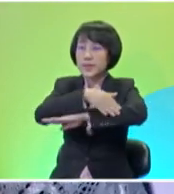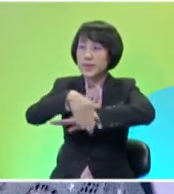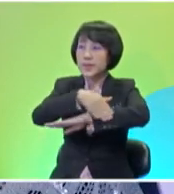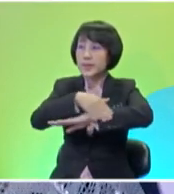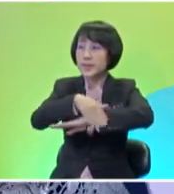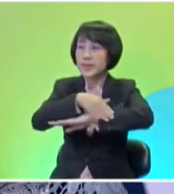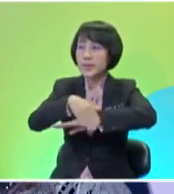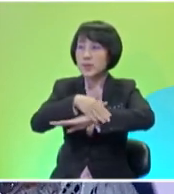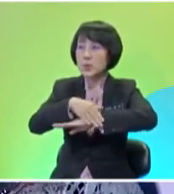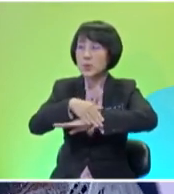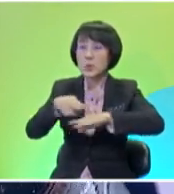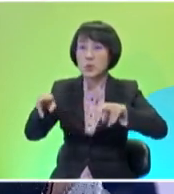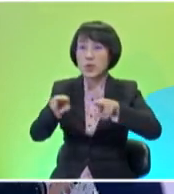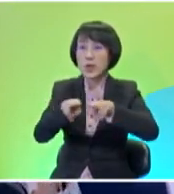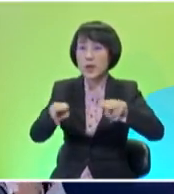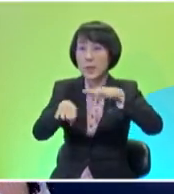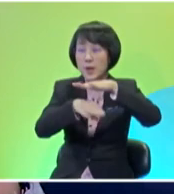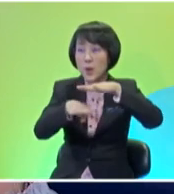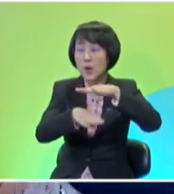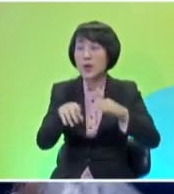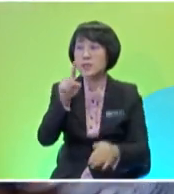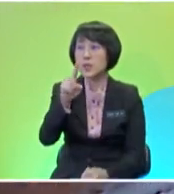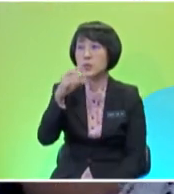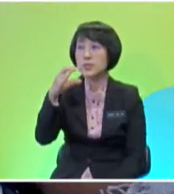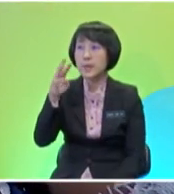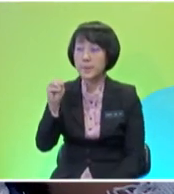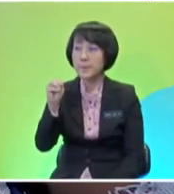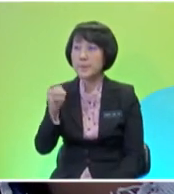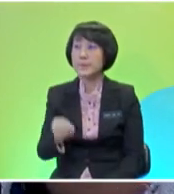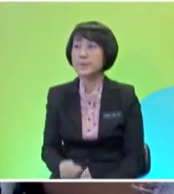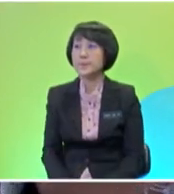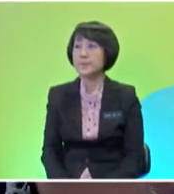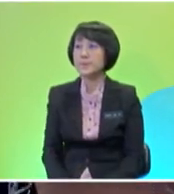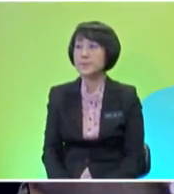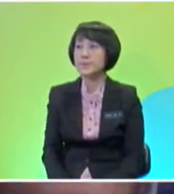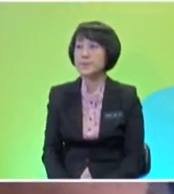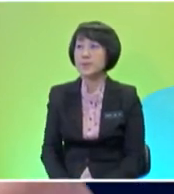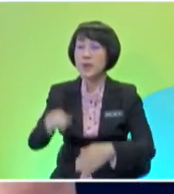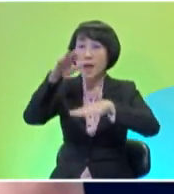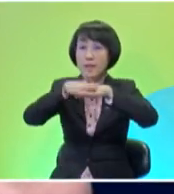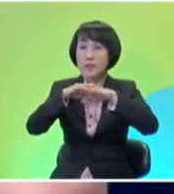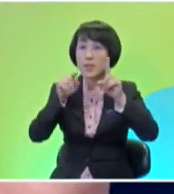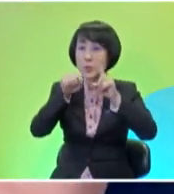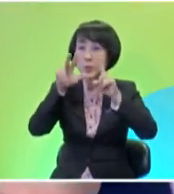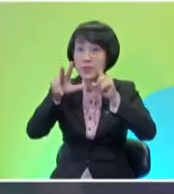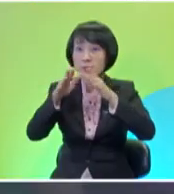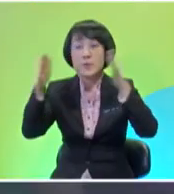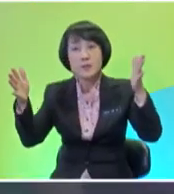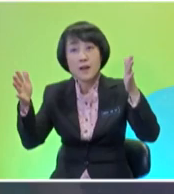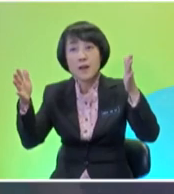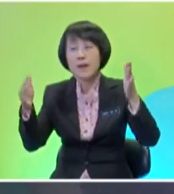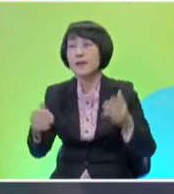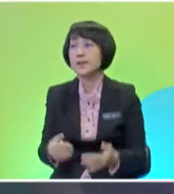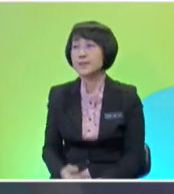bawah juga, Irfan. Bahagian bawah juga. Okey, bahagian bawah ialah 1 cm saja. 1 cm, betul? Berbanding tadi Irfan ukur di bahagian atas ialah 1.3, betul? Lebih 0.3